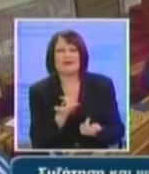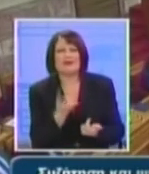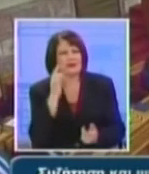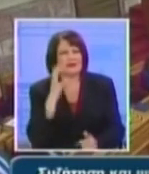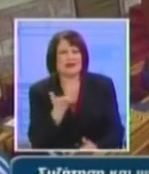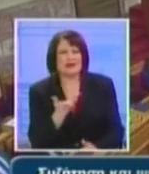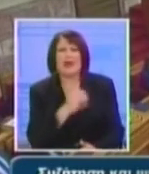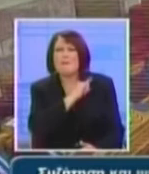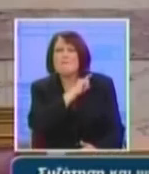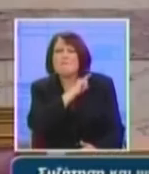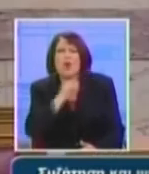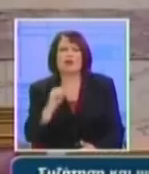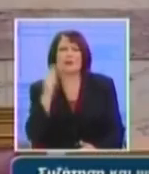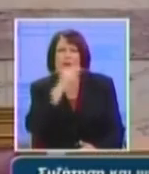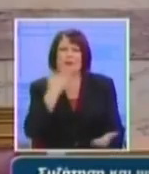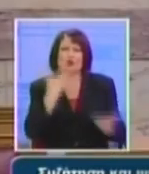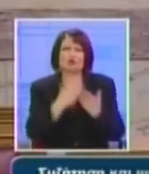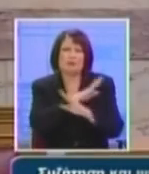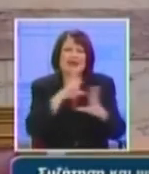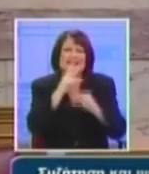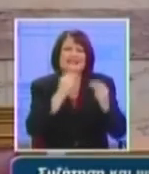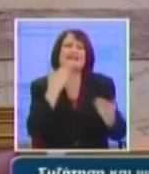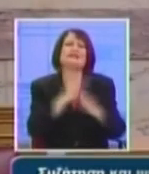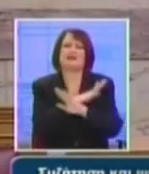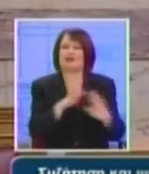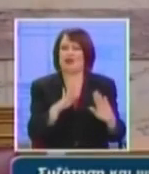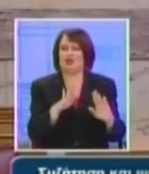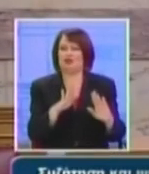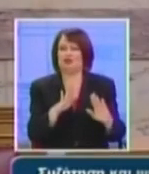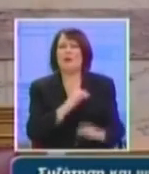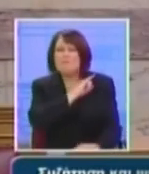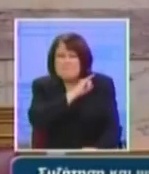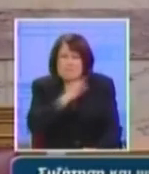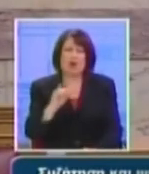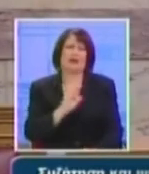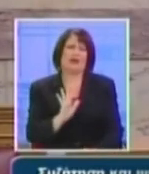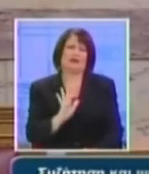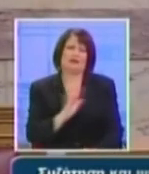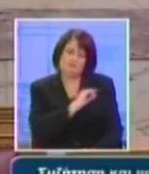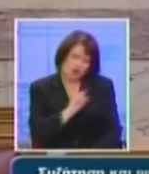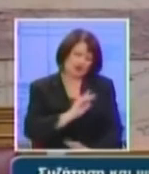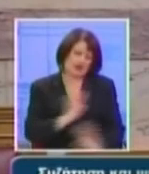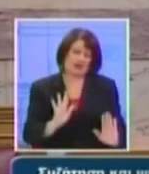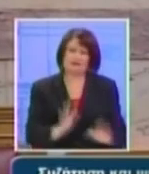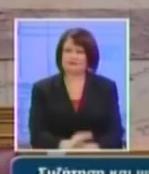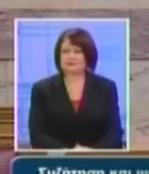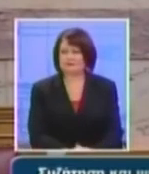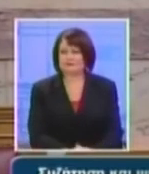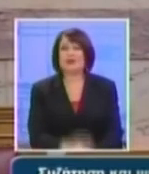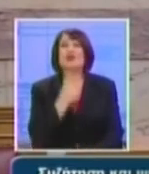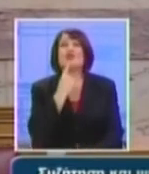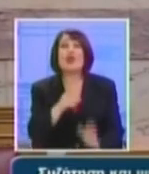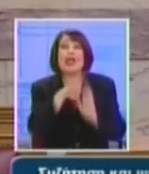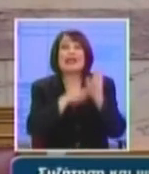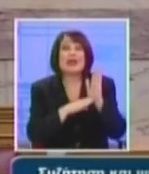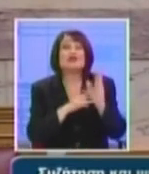Τι δεν υπάρχει περίπτωση, δεν κατάλαβα. Ουδέποτε μετά τον Πρωθυπουργό έχει πάρει κανείς το λόγο. Ουδέποτε. Και το αναγράφει ρητά